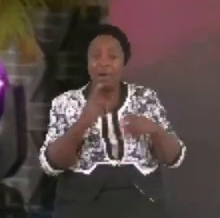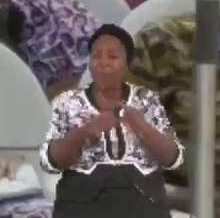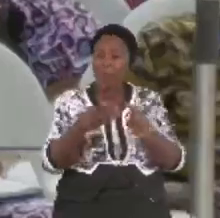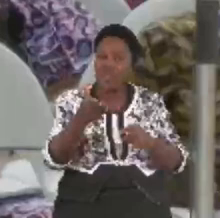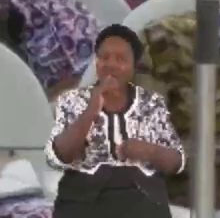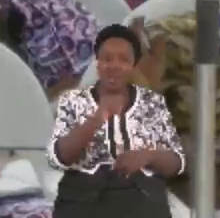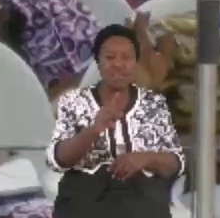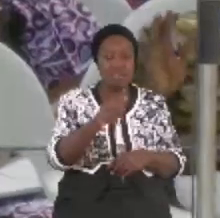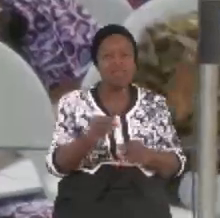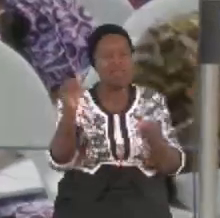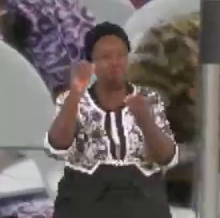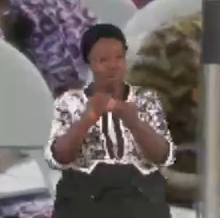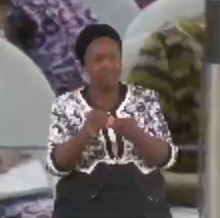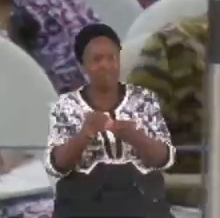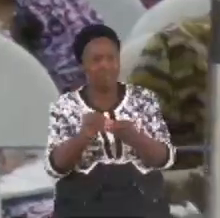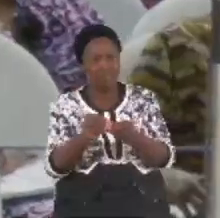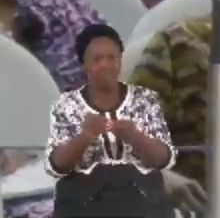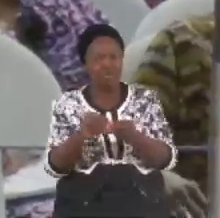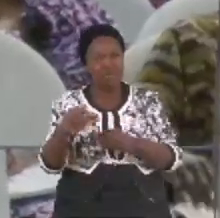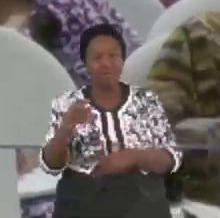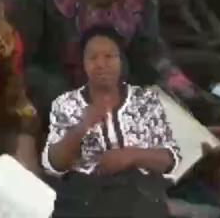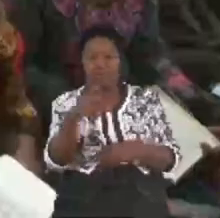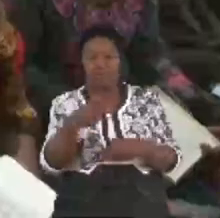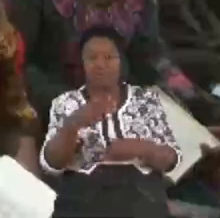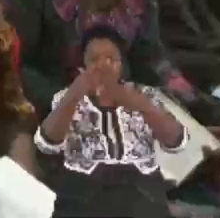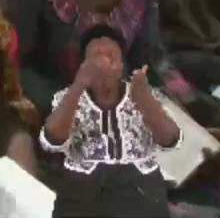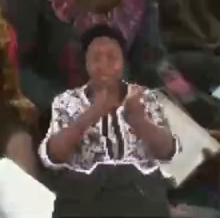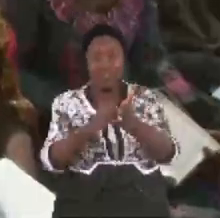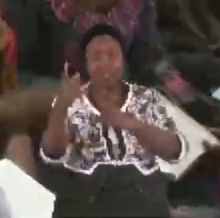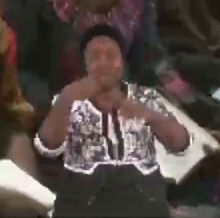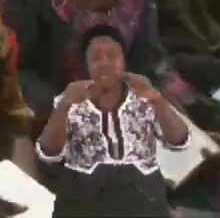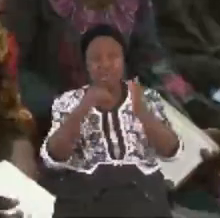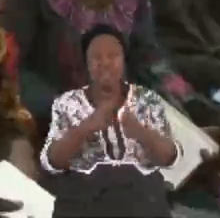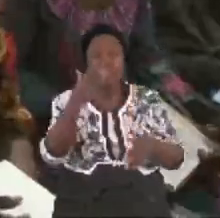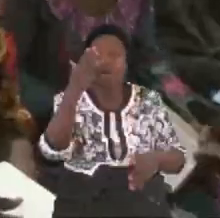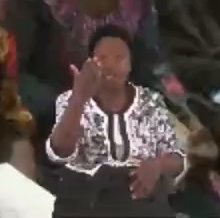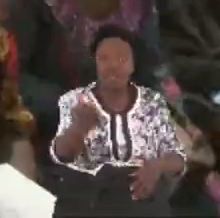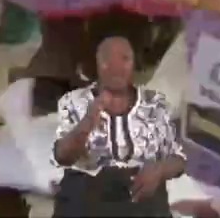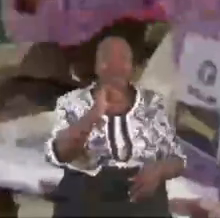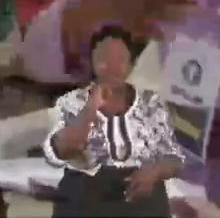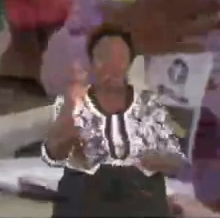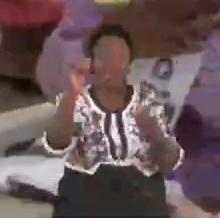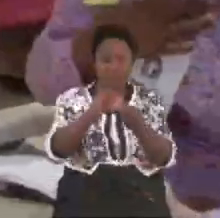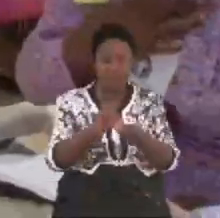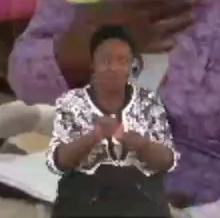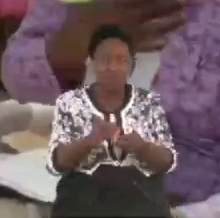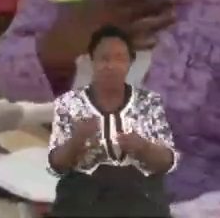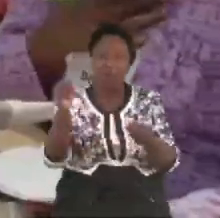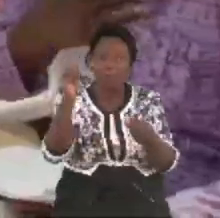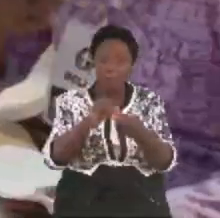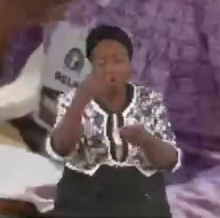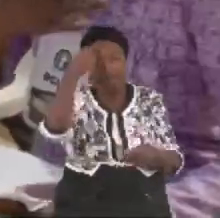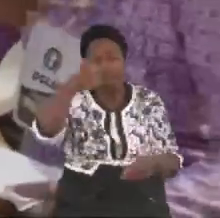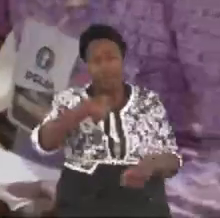y en a plus. Dis-le, crie, il y en a plus. plus pour moi.